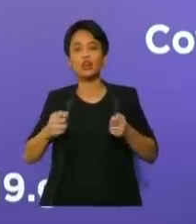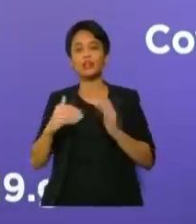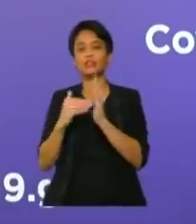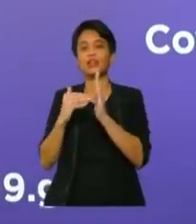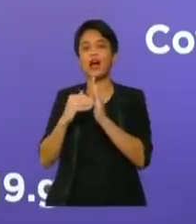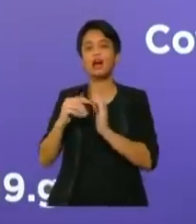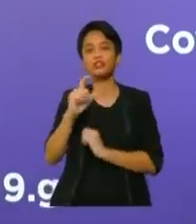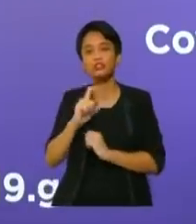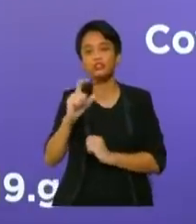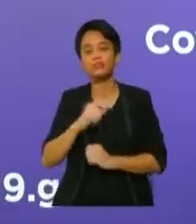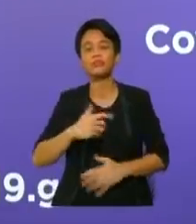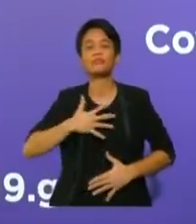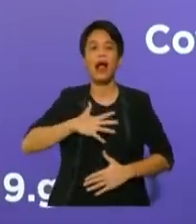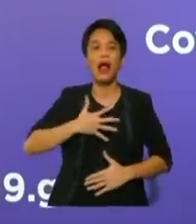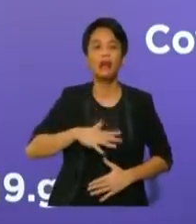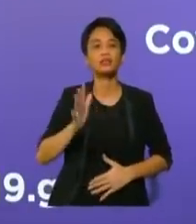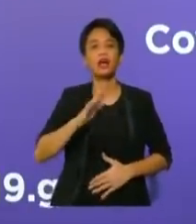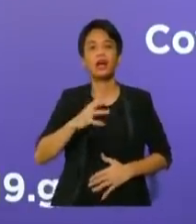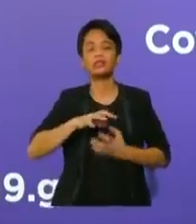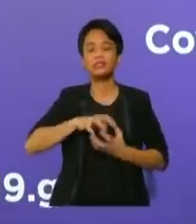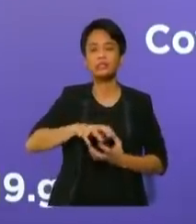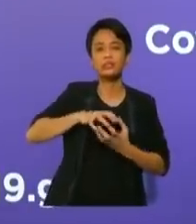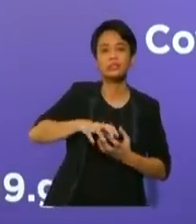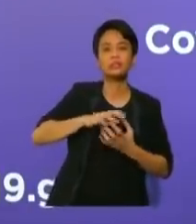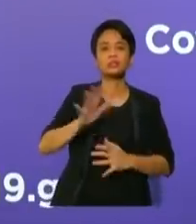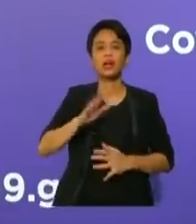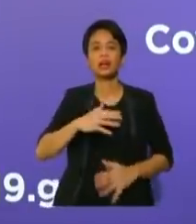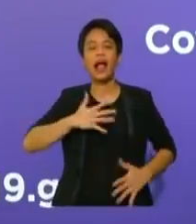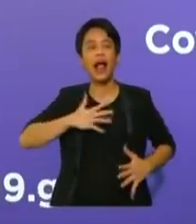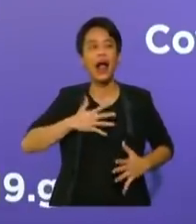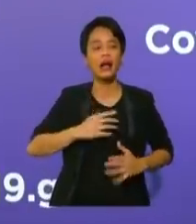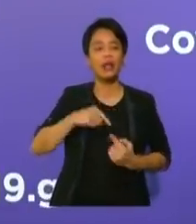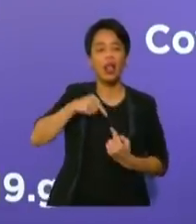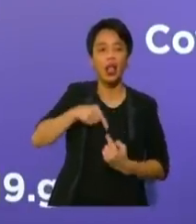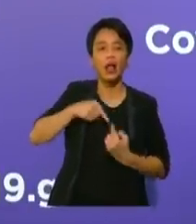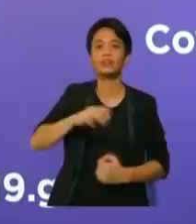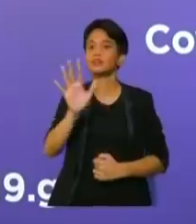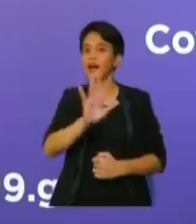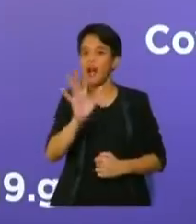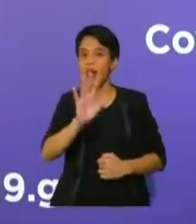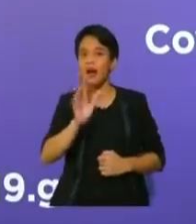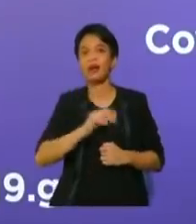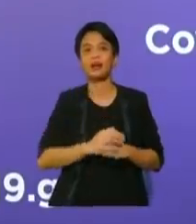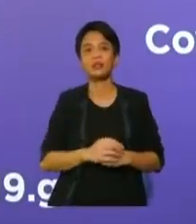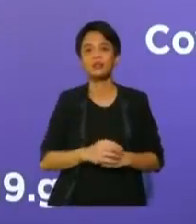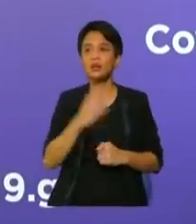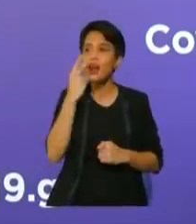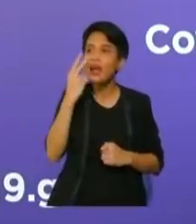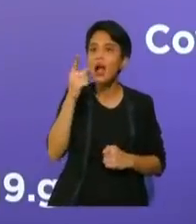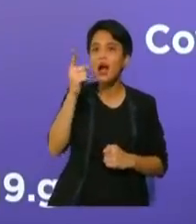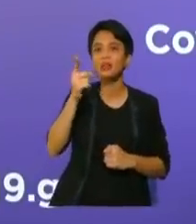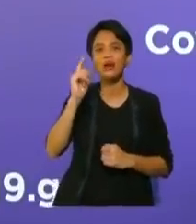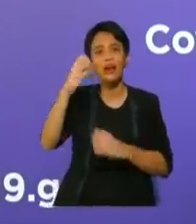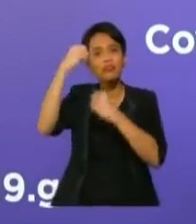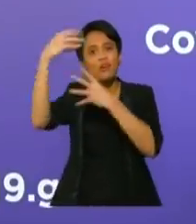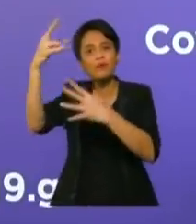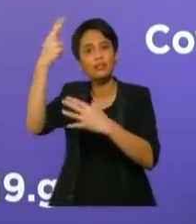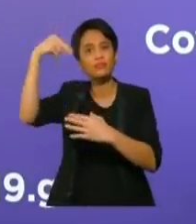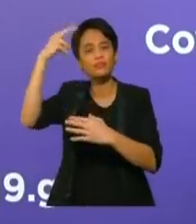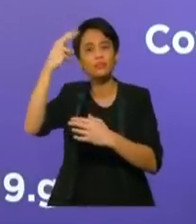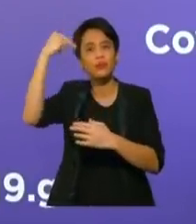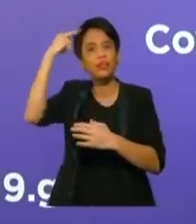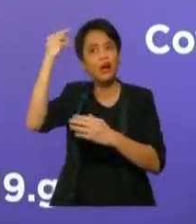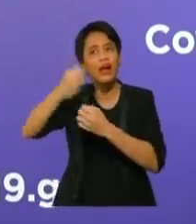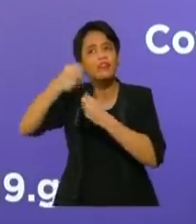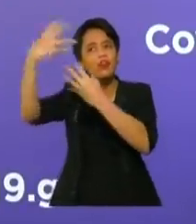panik, jangan cemas, jangan khawatir. Ikuti terus pemberitaan yang diberikan oleh pemerintah, ikuti